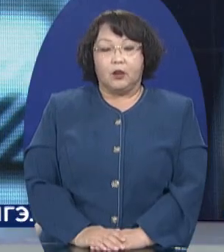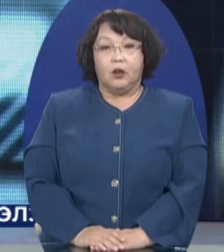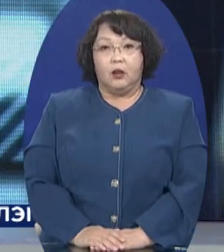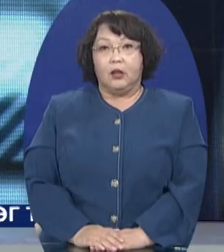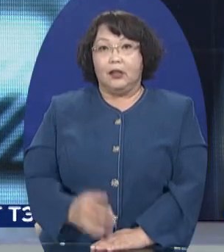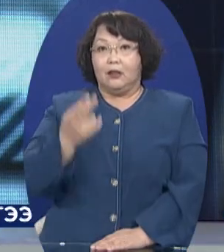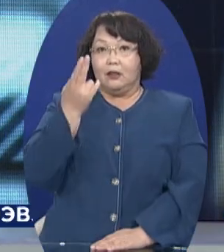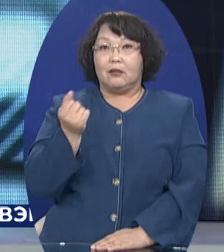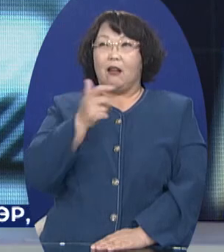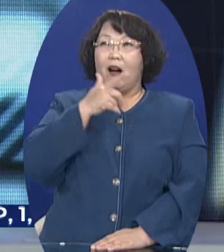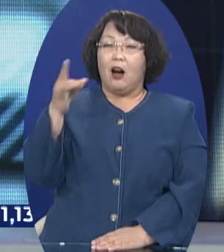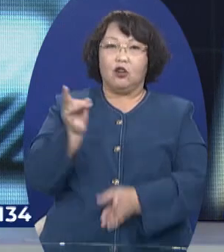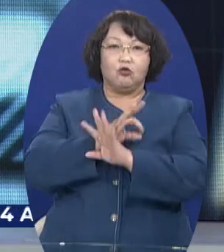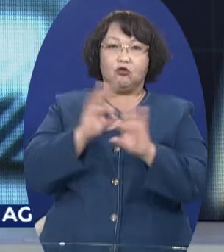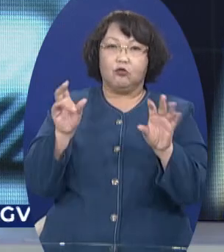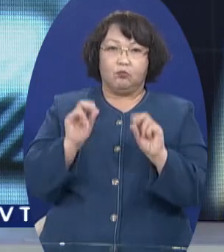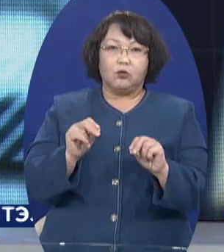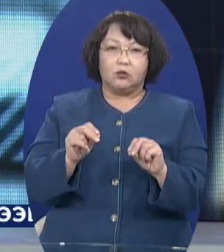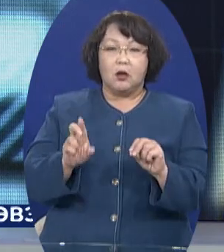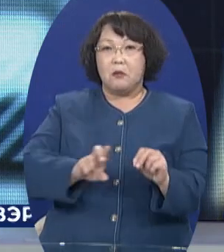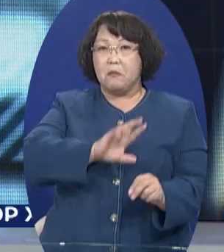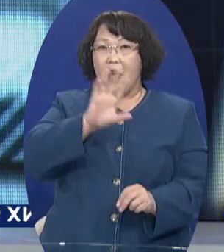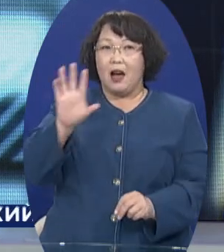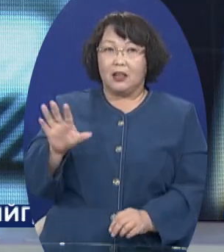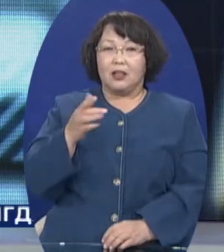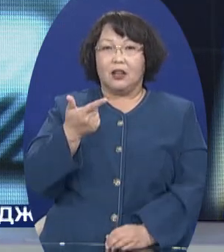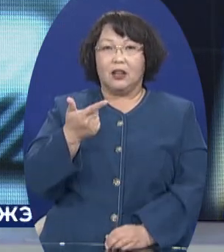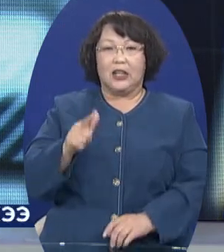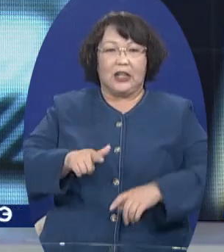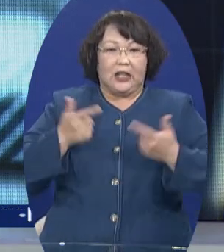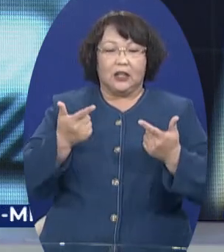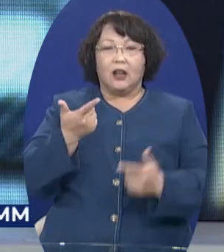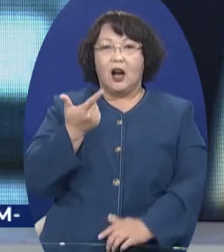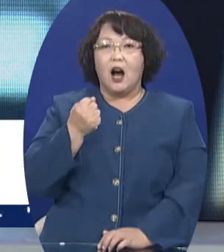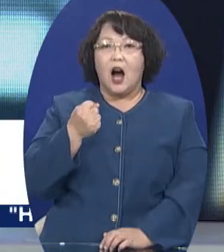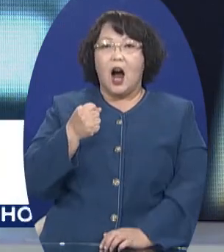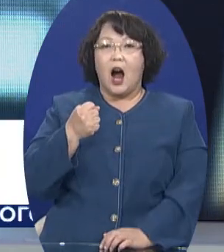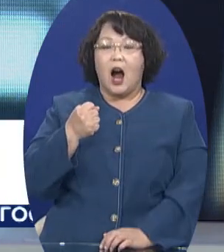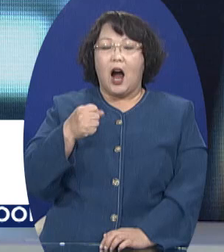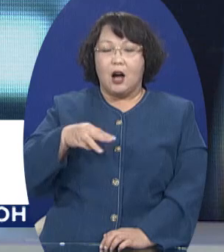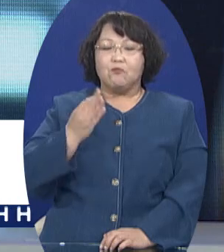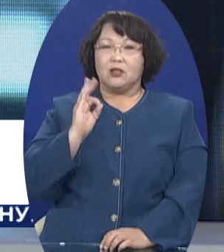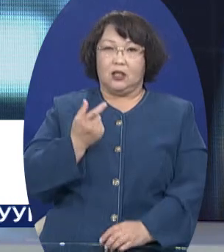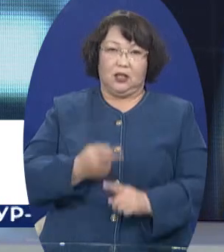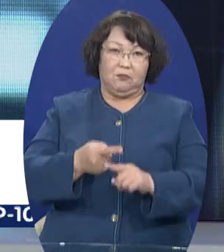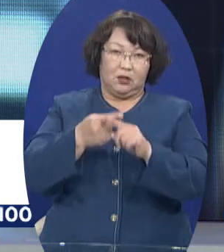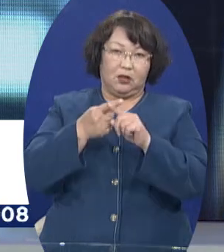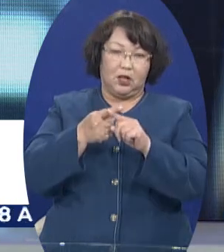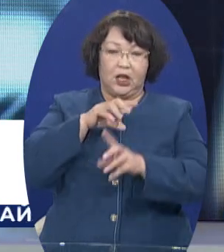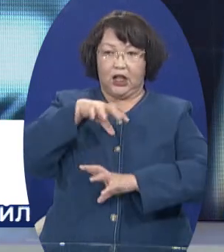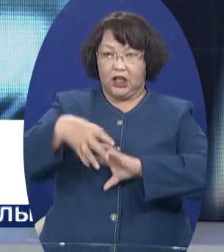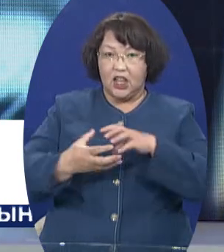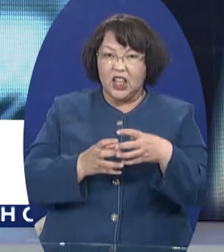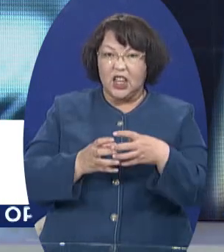Уур амьсгалын өөрчлөлтөөс болж гамшигын давтамж улам нэмэгдэж байна. Эрдэмтэд дэлхийн дулаарлыг Цельсийн 1.5 хэмээс өсгөх юм бол